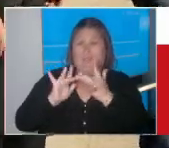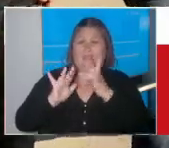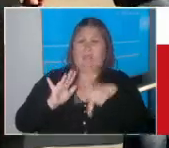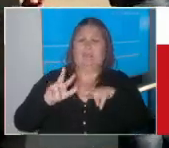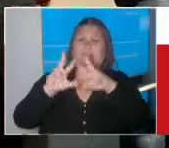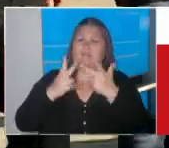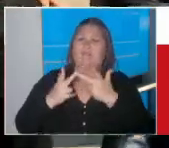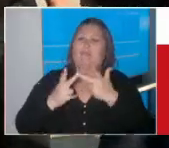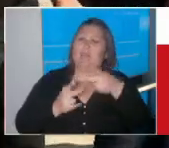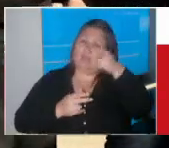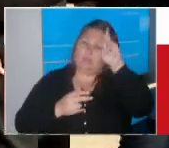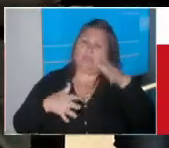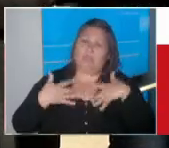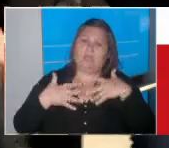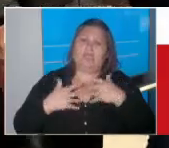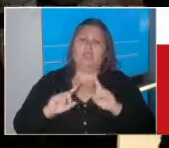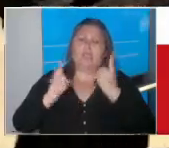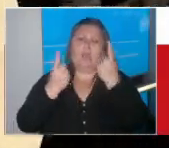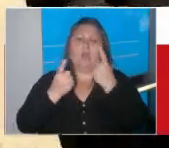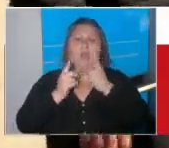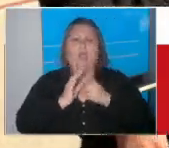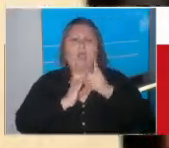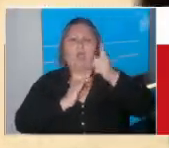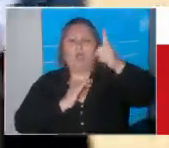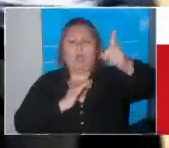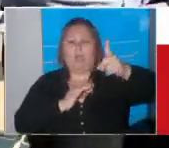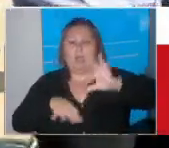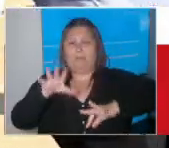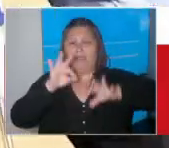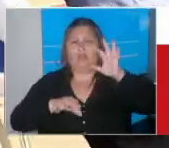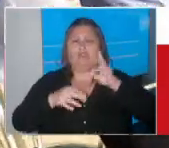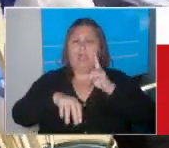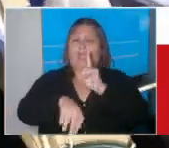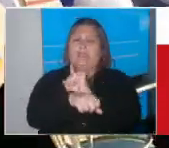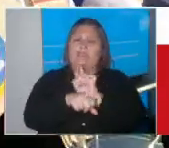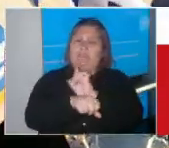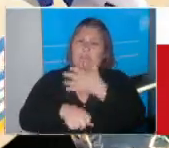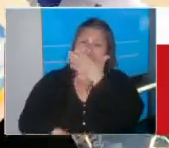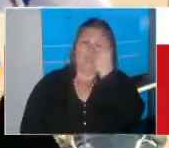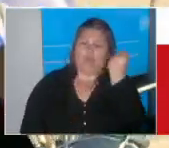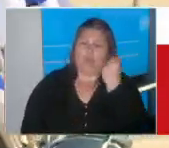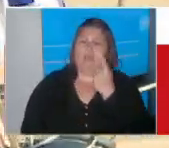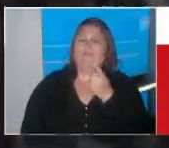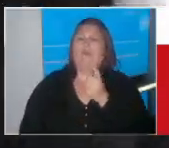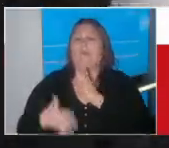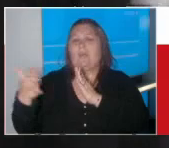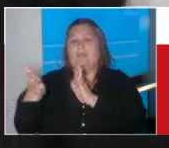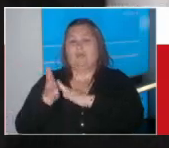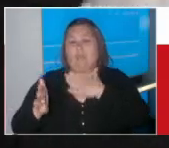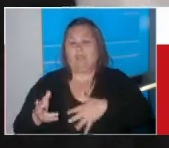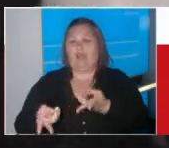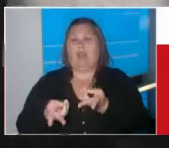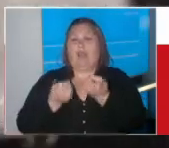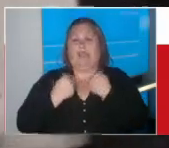ציבורית. בליכוד שמחים שהאירוע הזה קורה רחוק מהבחירות, שיהיה זמן לשכוח, בעיקר לציבור של הימין הרך יותר, שהם רוצים להחזיר חזרה